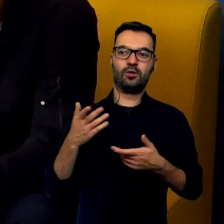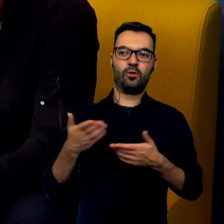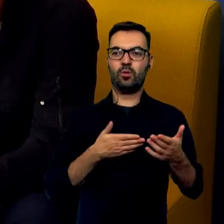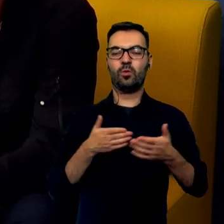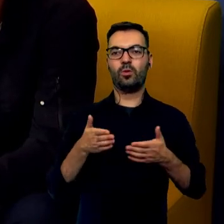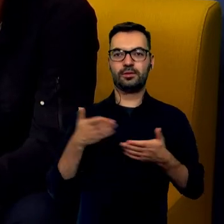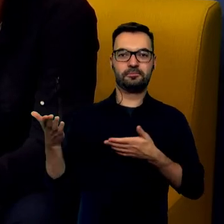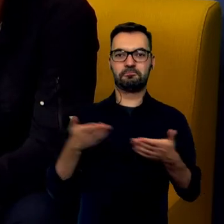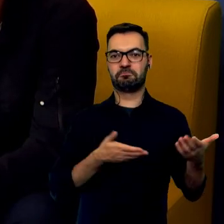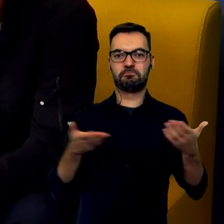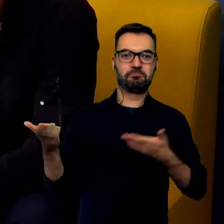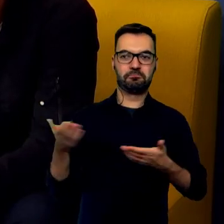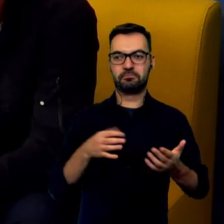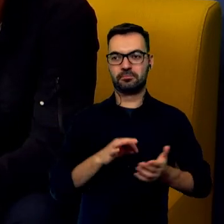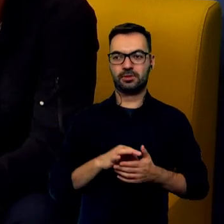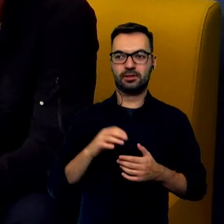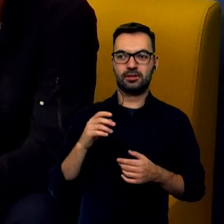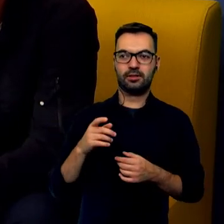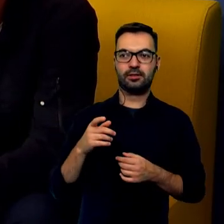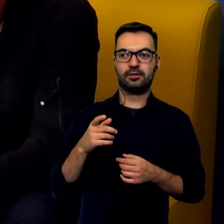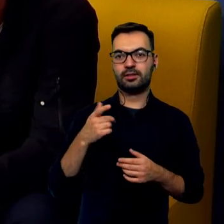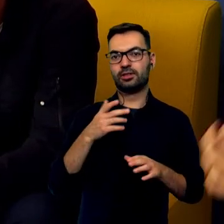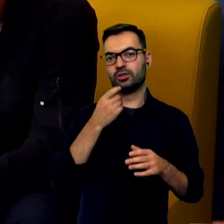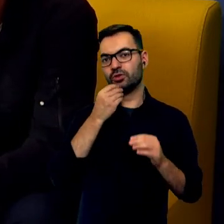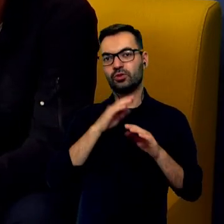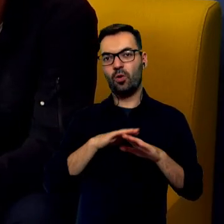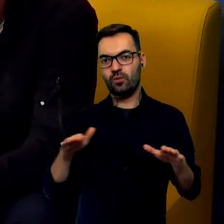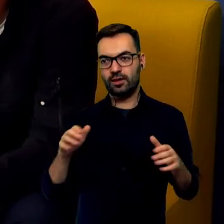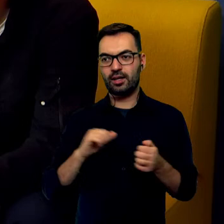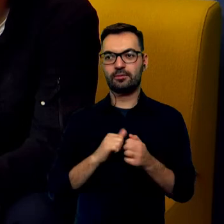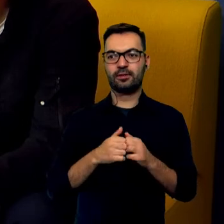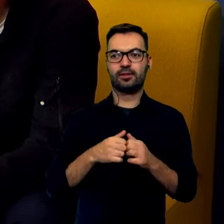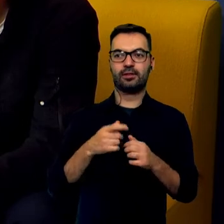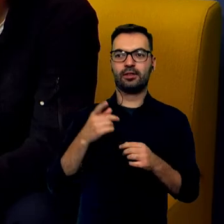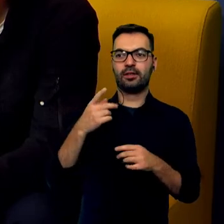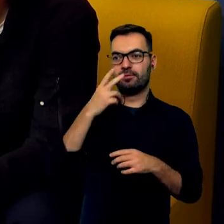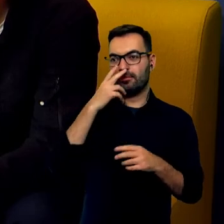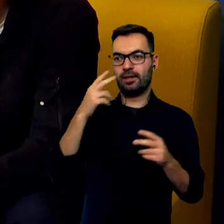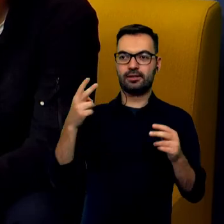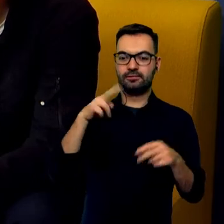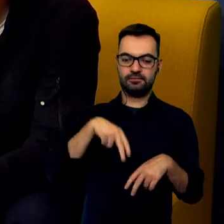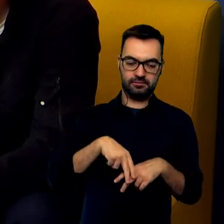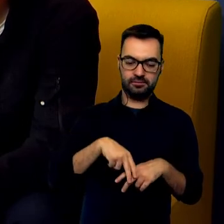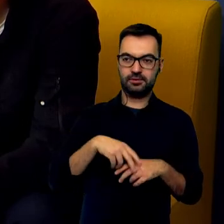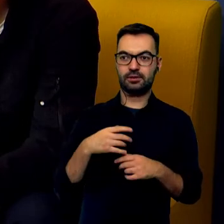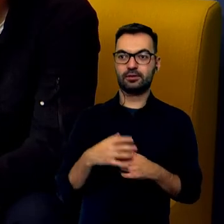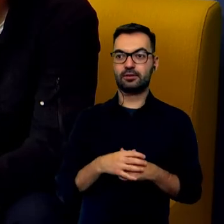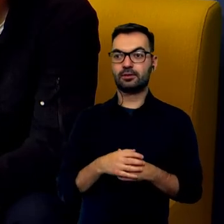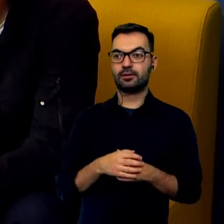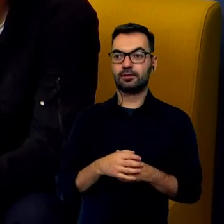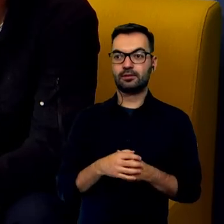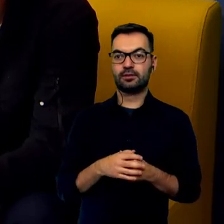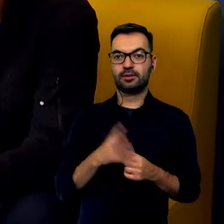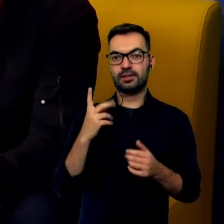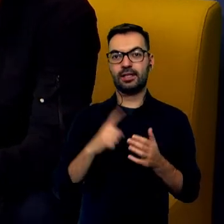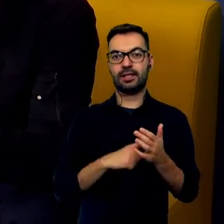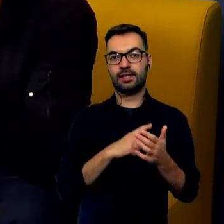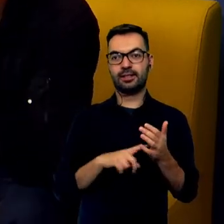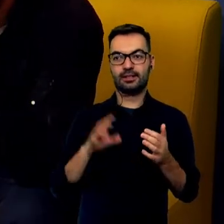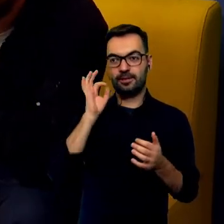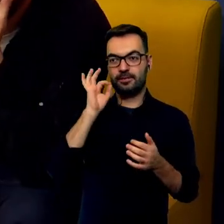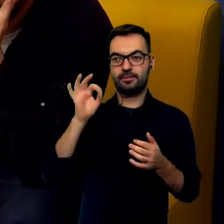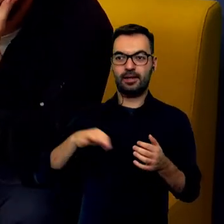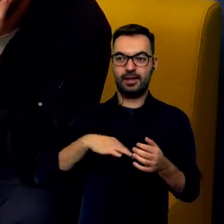ulicą i czy jestem na stołówce, czy patrzę na kogoś, kto cały czas patrzy w ziemię i za każdym razem ta